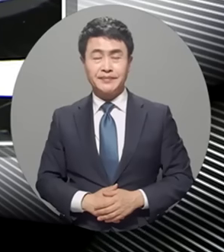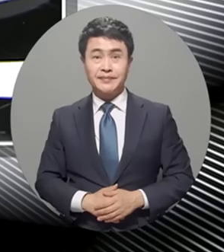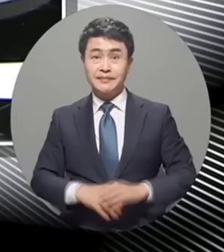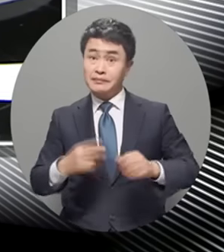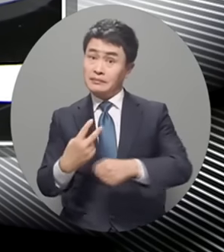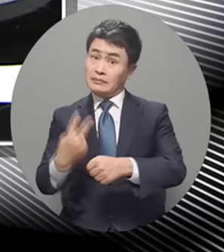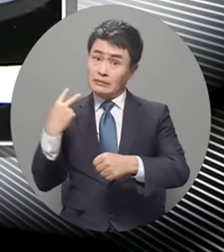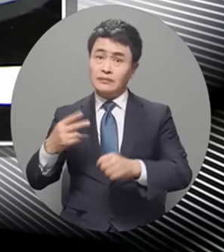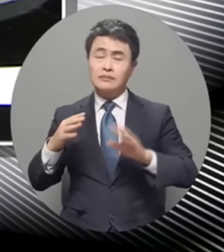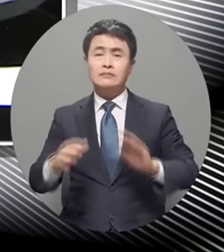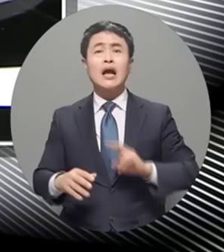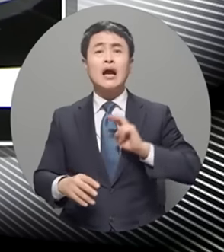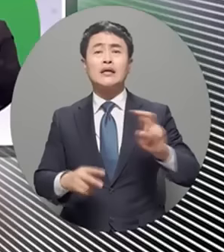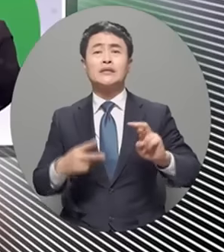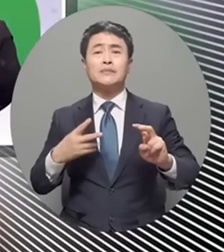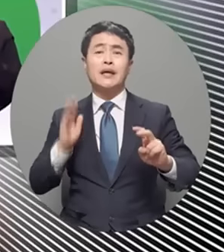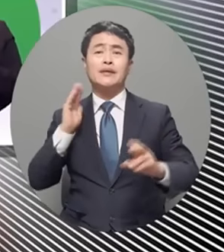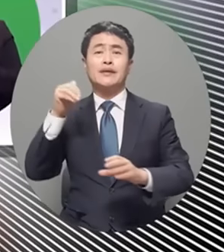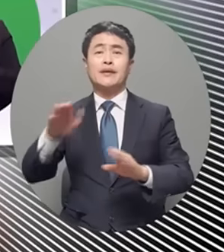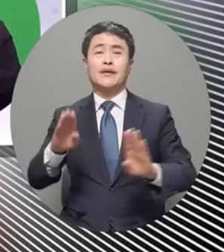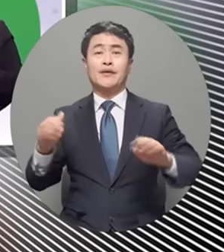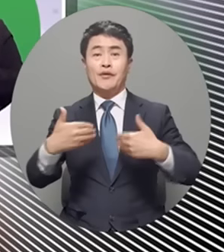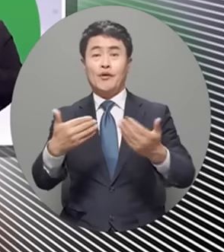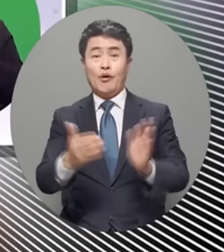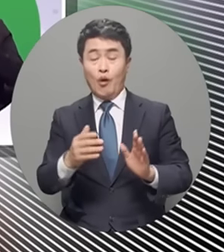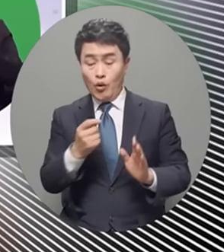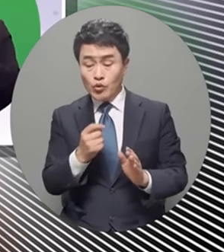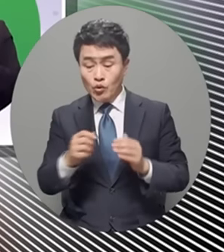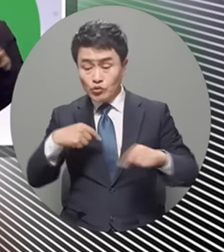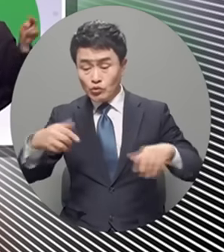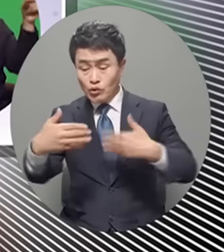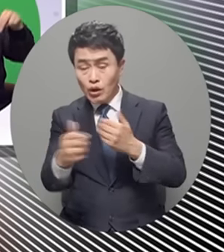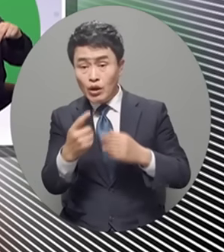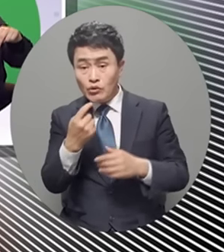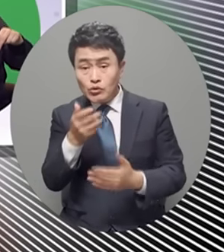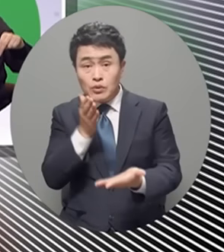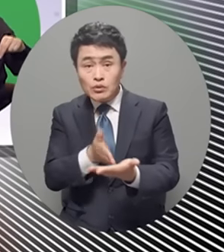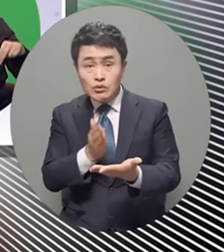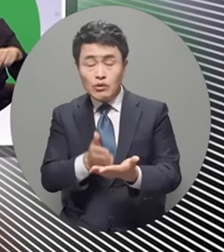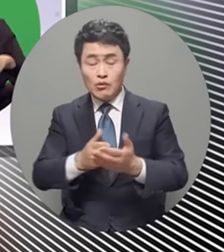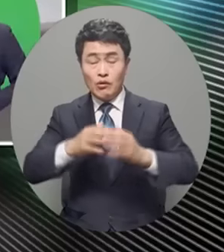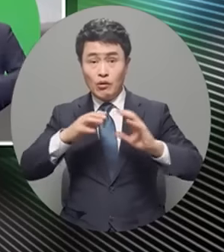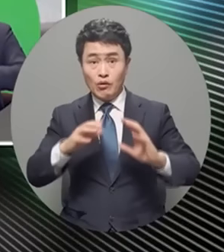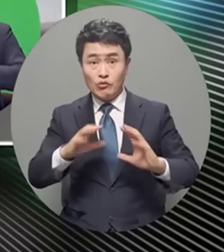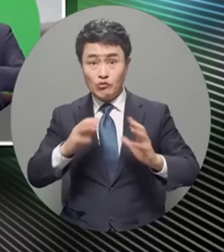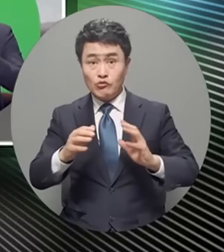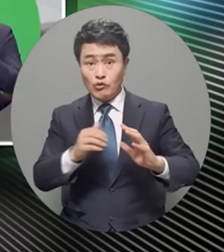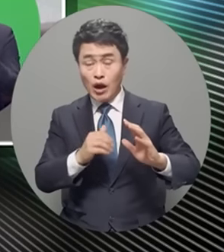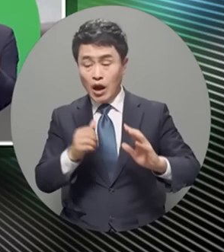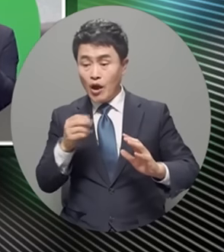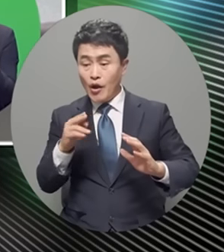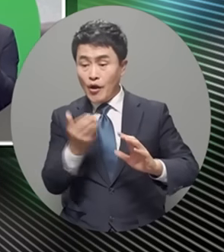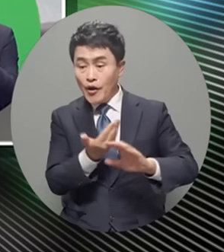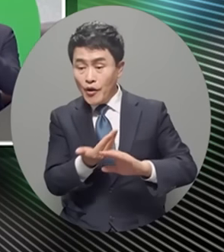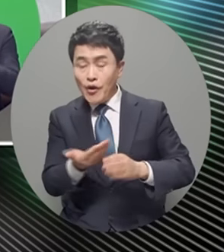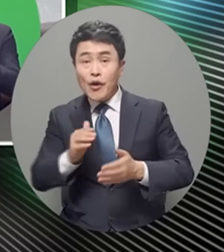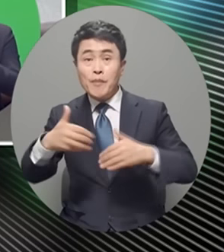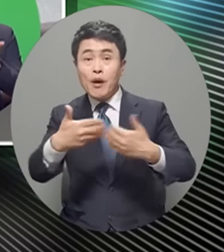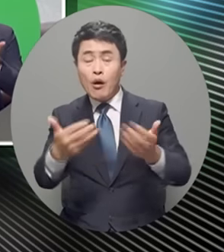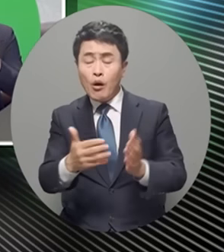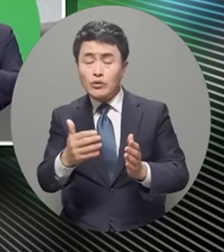2년 전 20대 대선을 앞두고 열린 군소 후보 TV 토론회. 국가혁명당 후보인 허경영 명예대표가